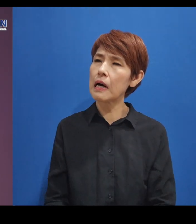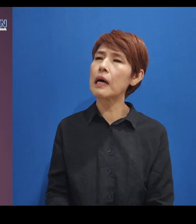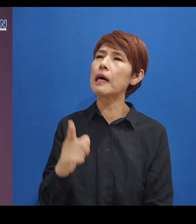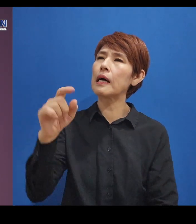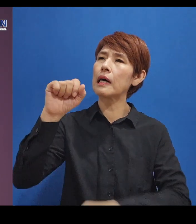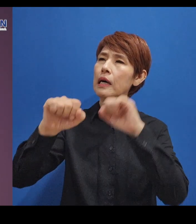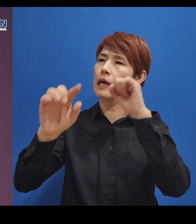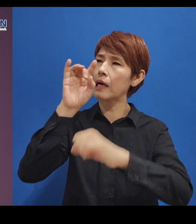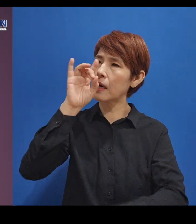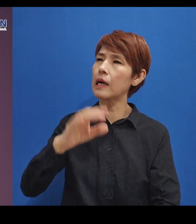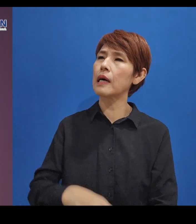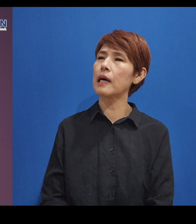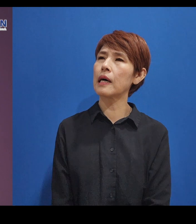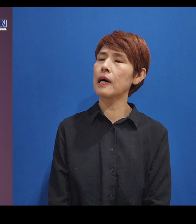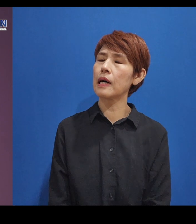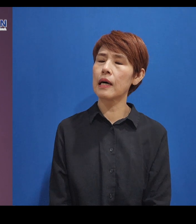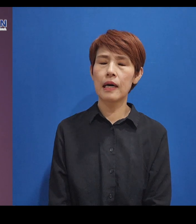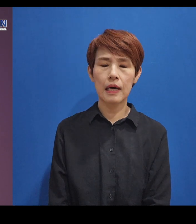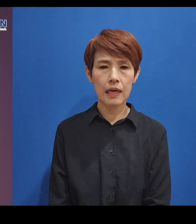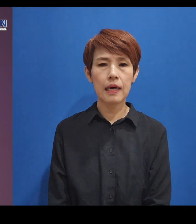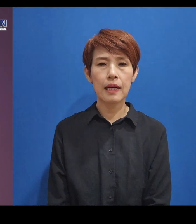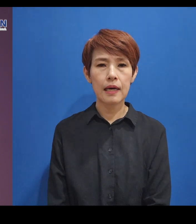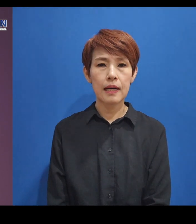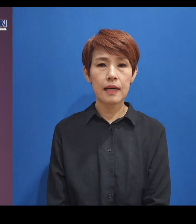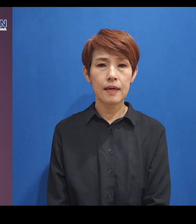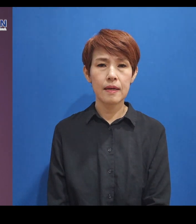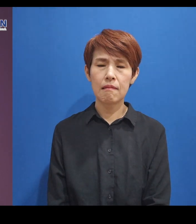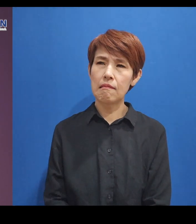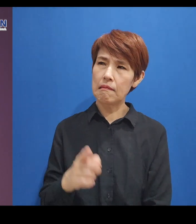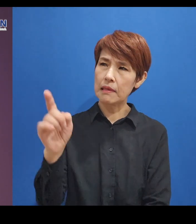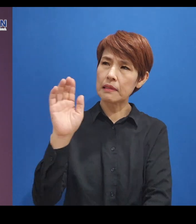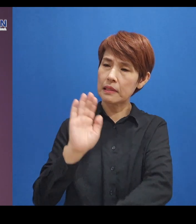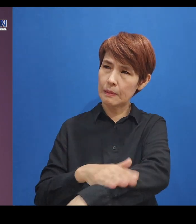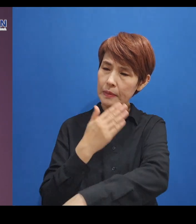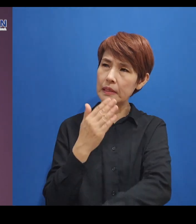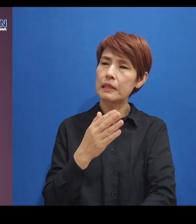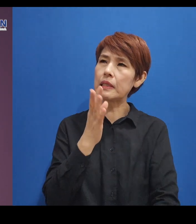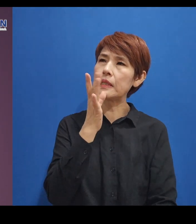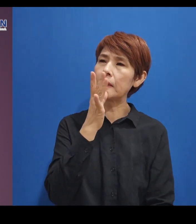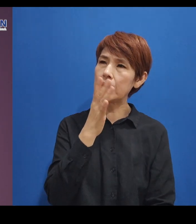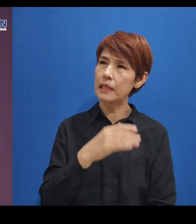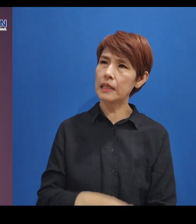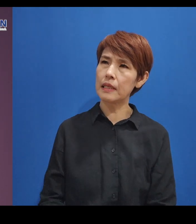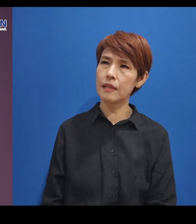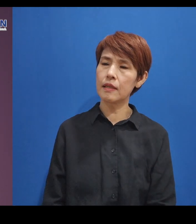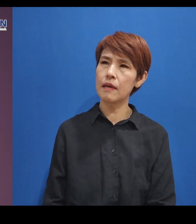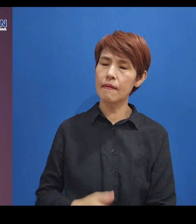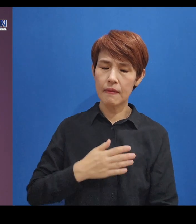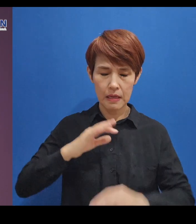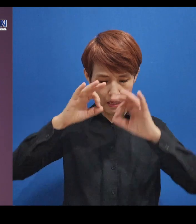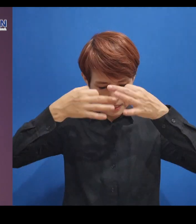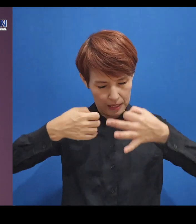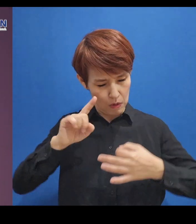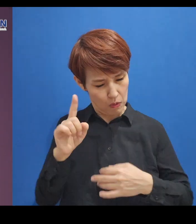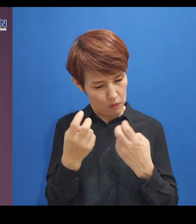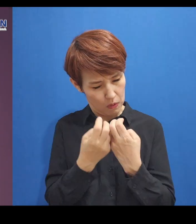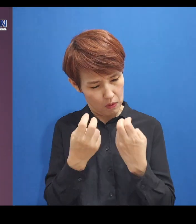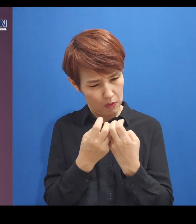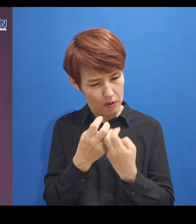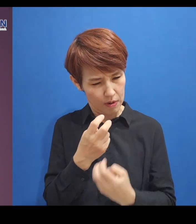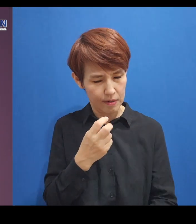이렇게 행동하면 안 되는 거였구나. 이건 잘못된 거였구나. 그럼 내가 어떻게 해야 되지?